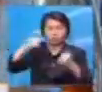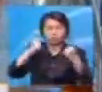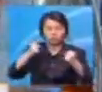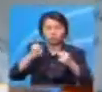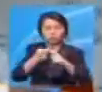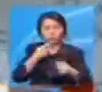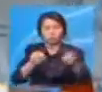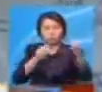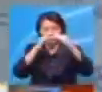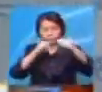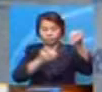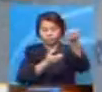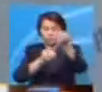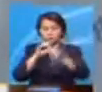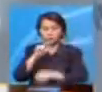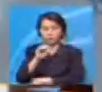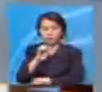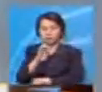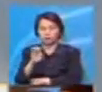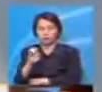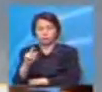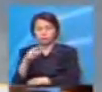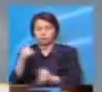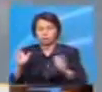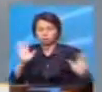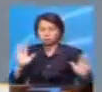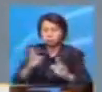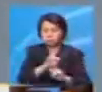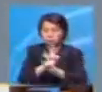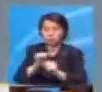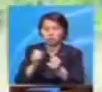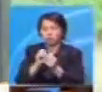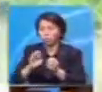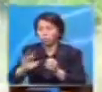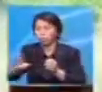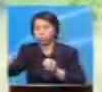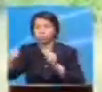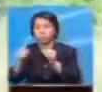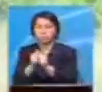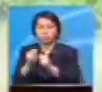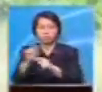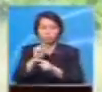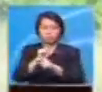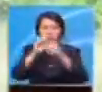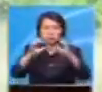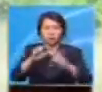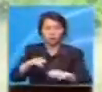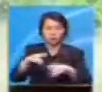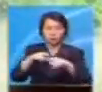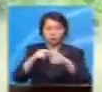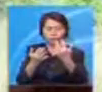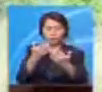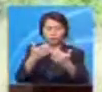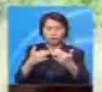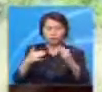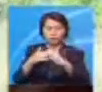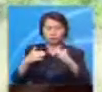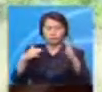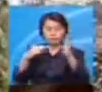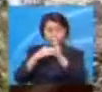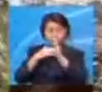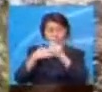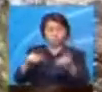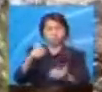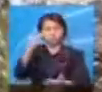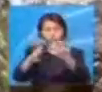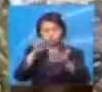Balai Bomba gebing pihaknya kini berusaha mengawal api daripada merebak dengan menggunakan kaedah fire break Bomba yakin